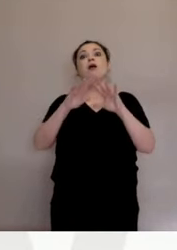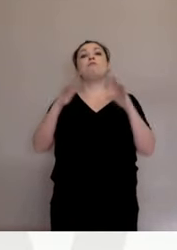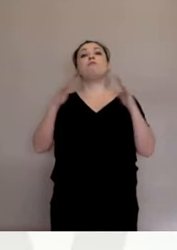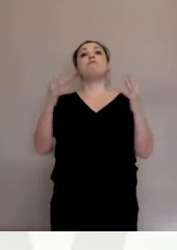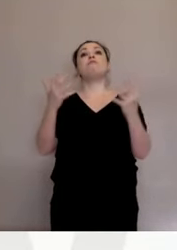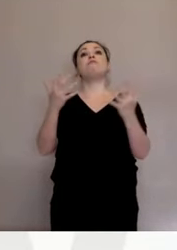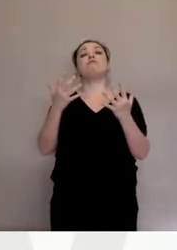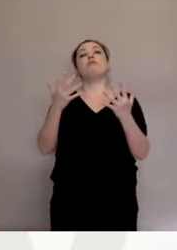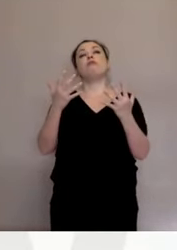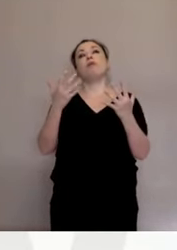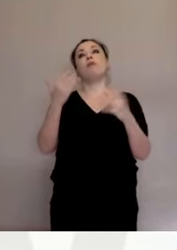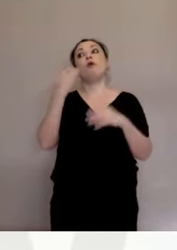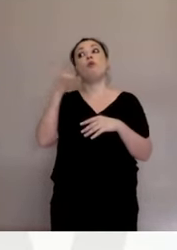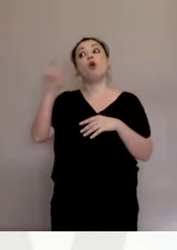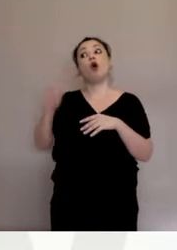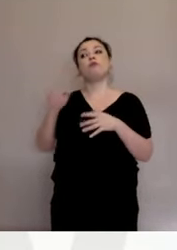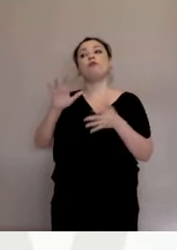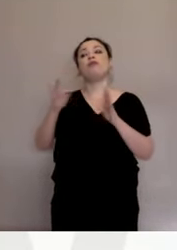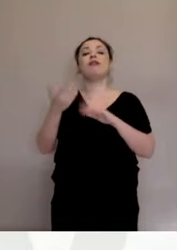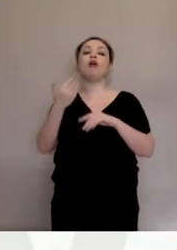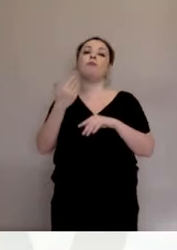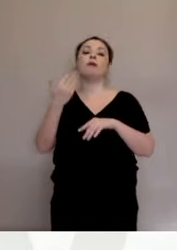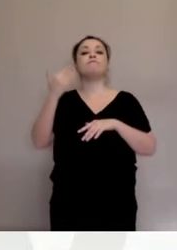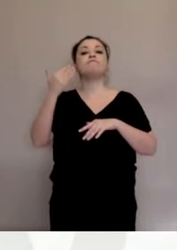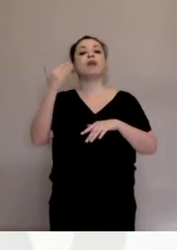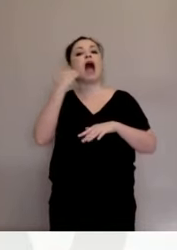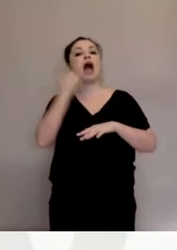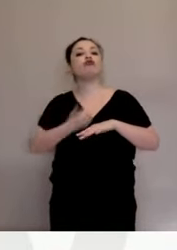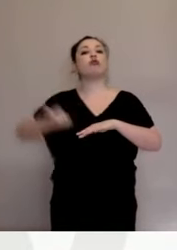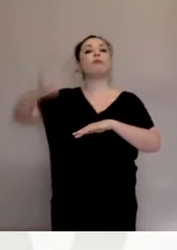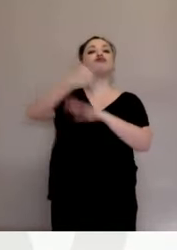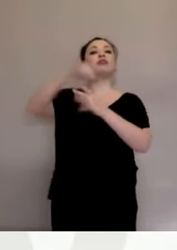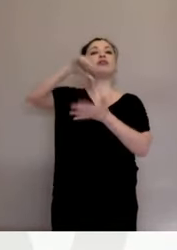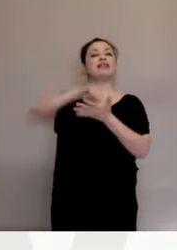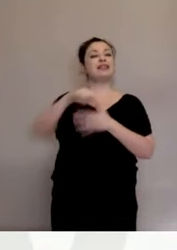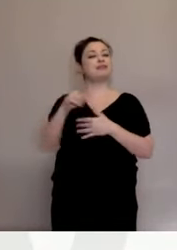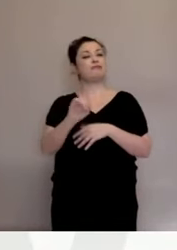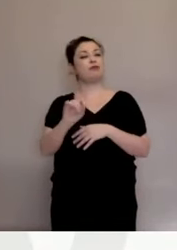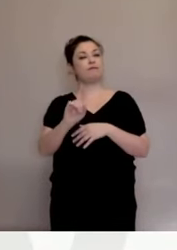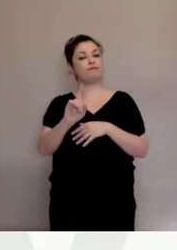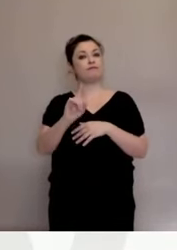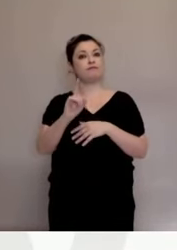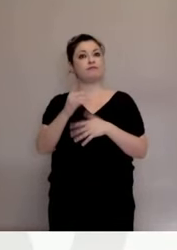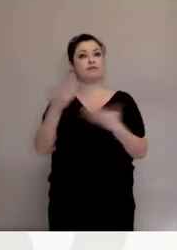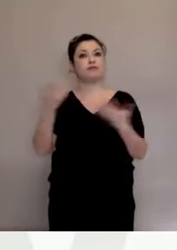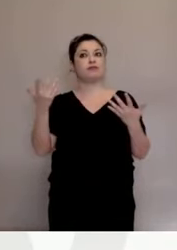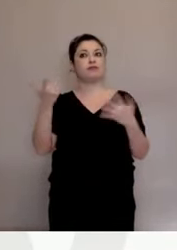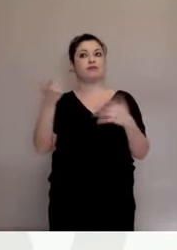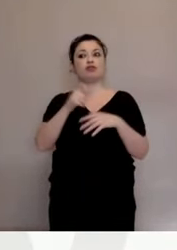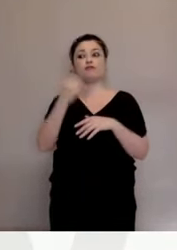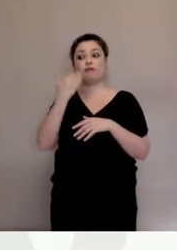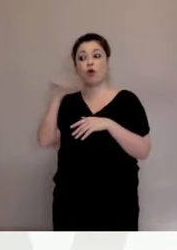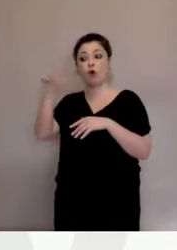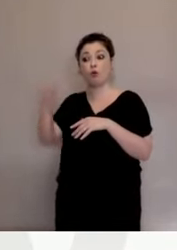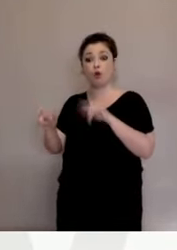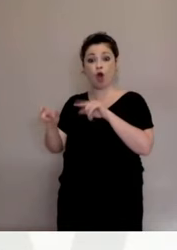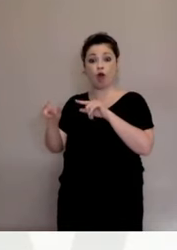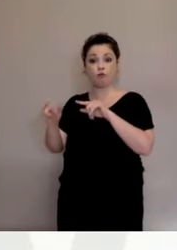antropocentrismo, perché l'uomo è un luogo vuoto, il